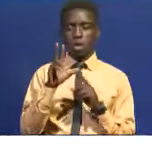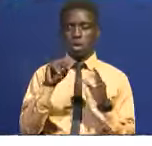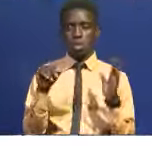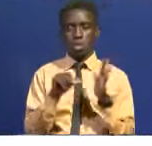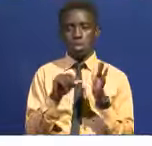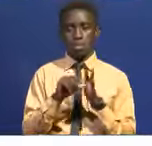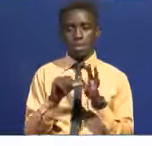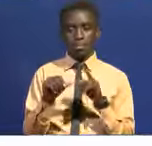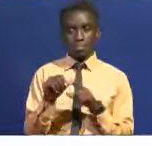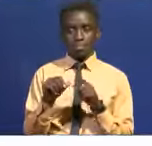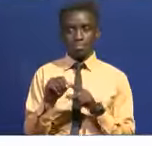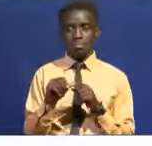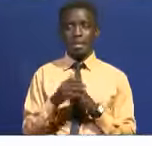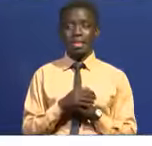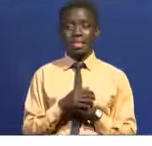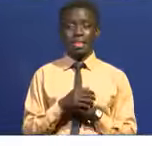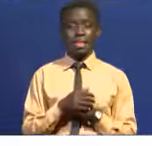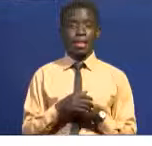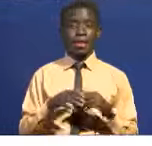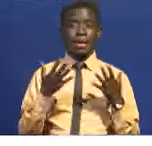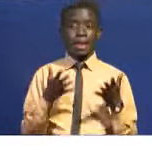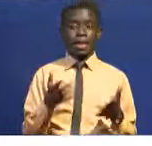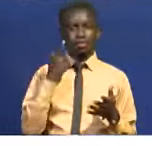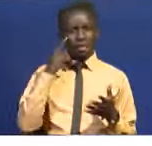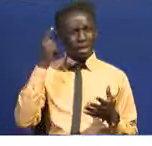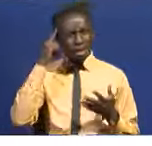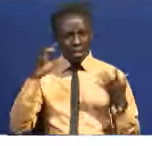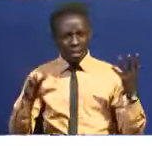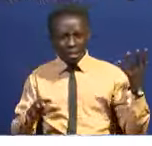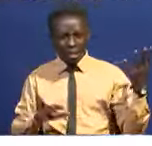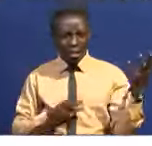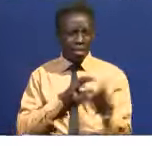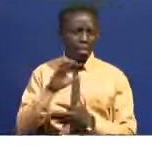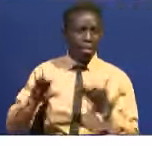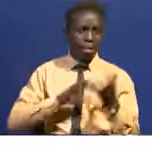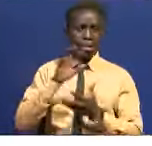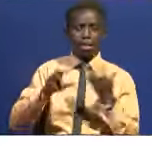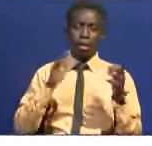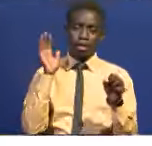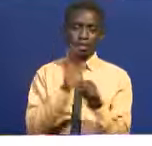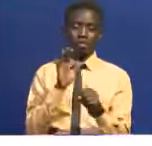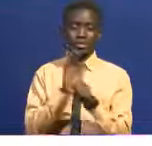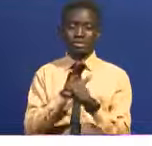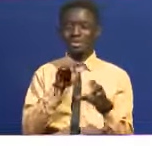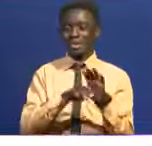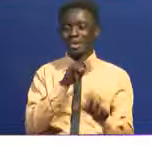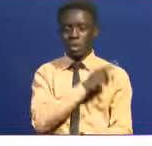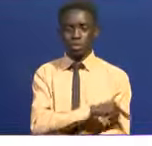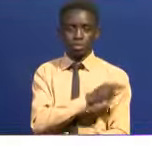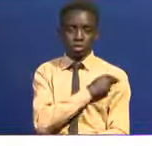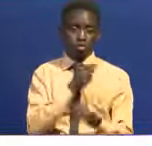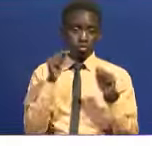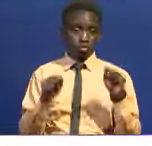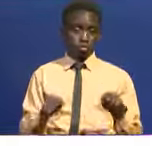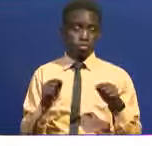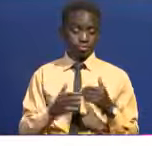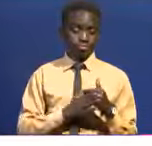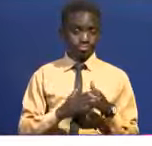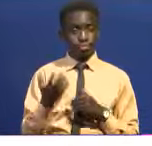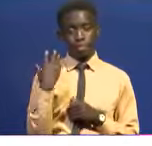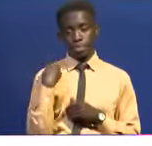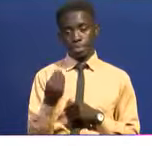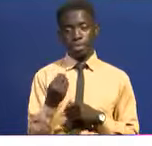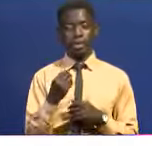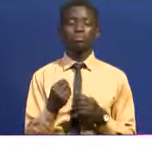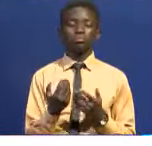Kwa siku ya pili mfululizo, hali ya sintofahamu imekumba vituo vingi vya afya katika maeneo mengi nchini, huku mamia ya wagonjwa wa maradhi sugu